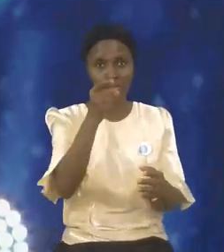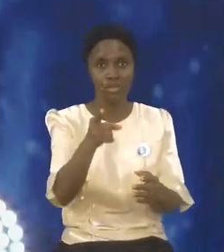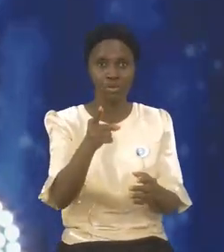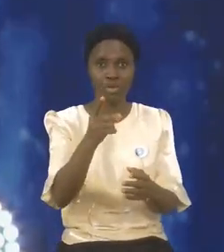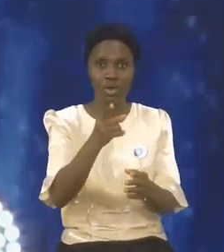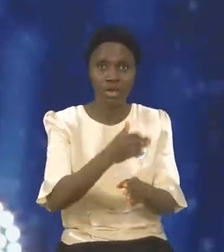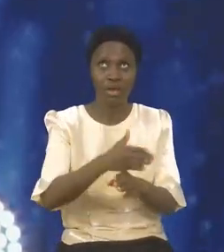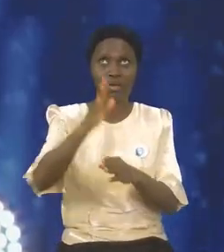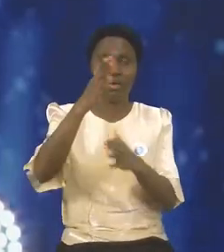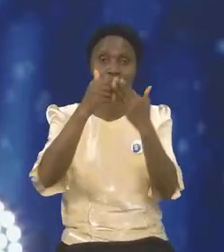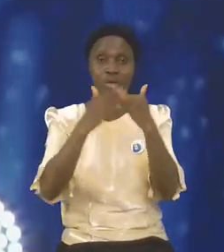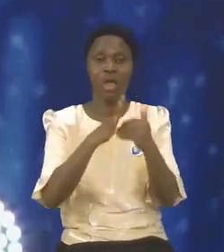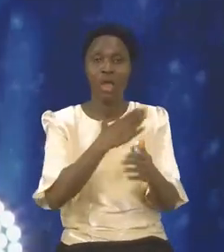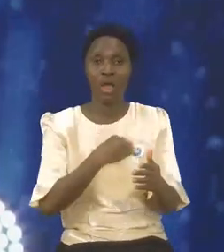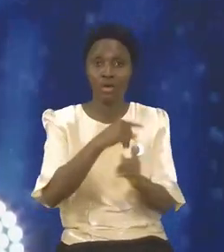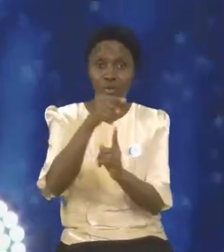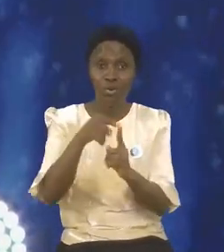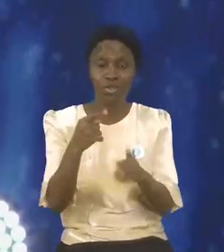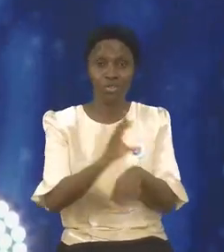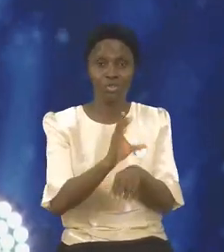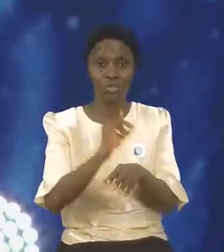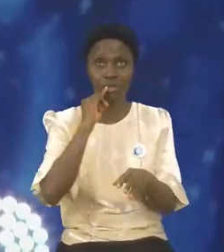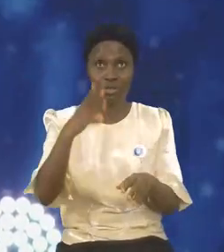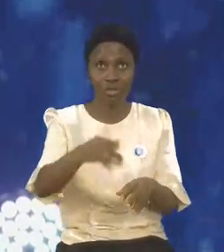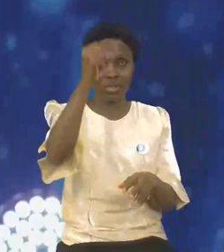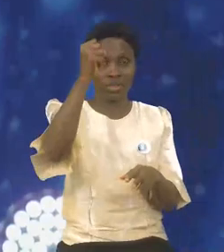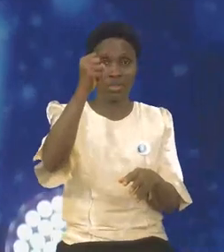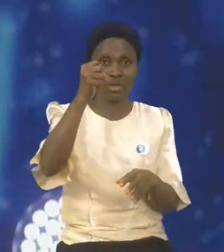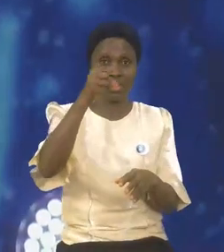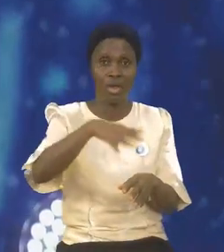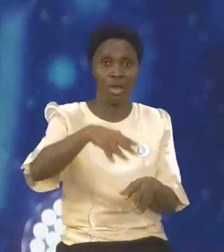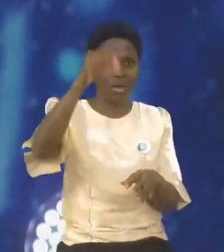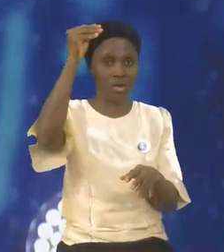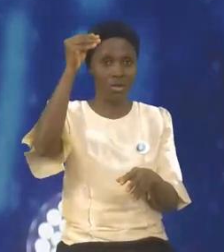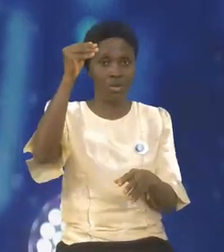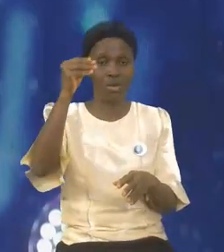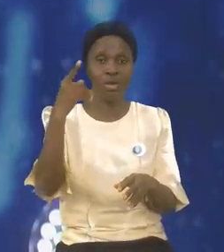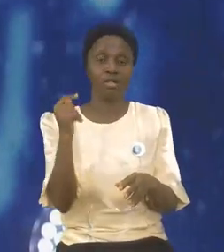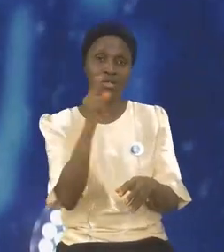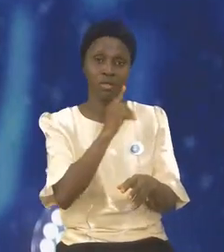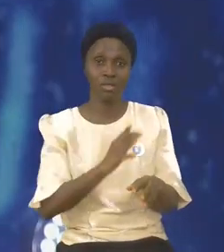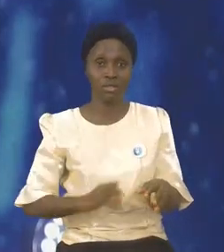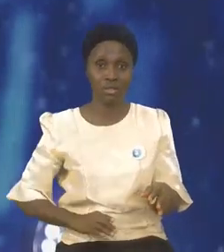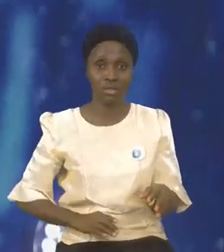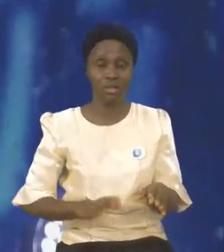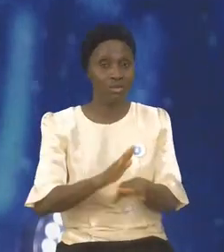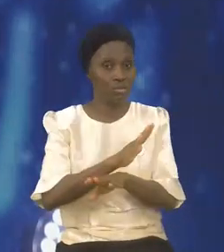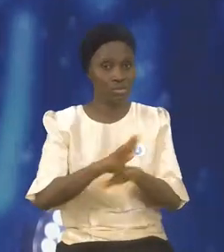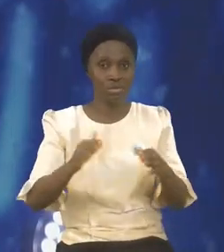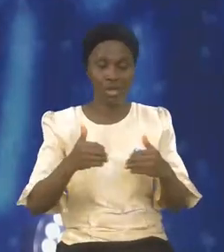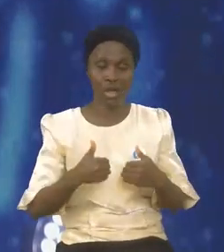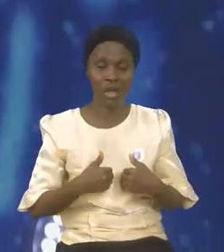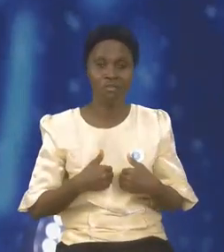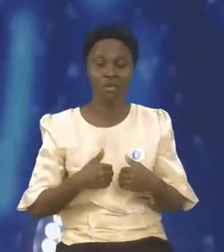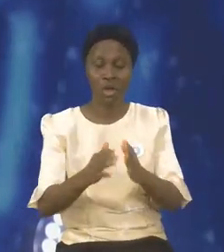que je vous dis de faire, lorsque vous aurez fini, je viendrai vous prendre et je vous ôterai du monde. Lorsque